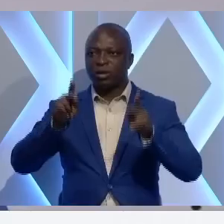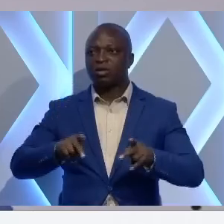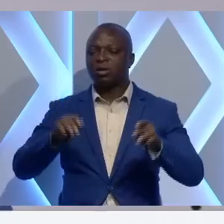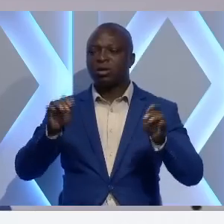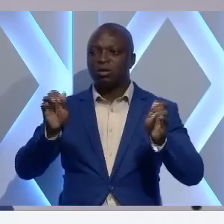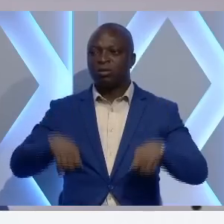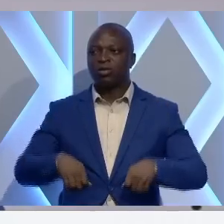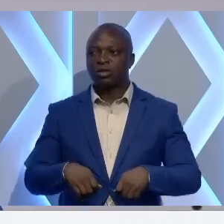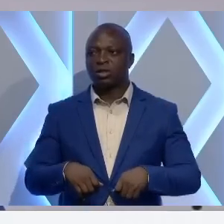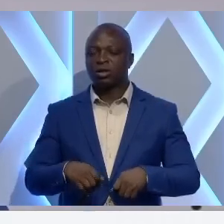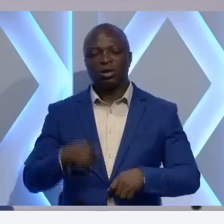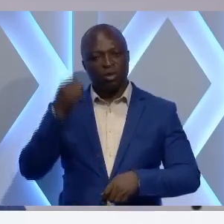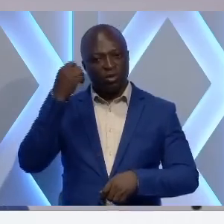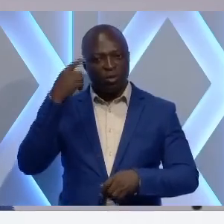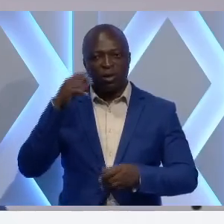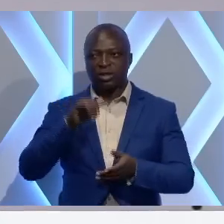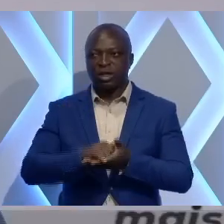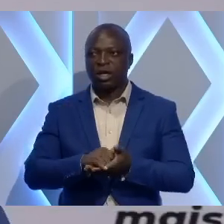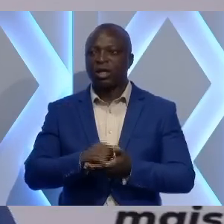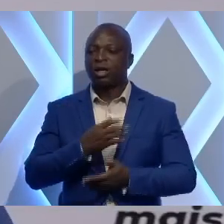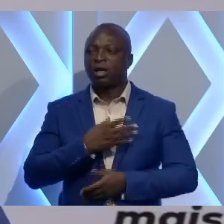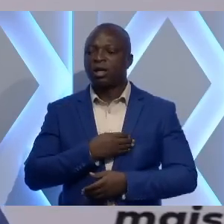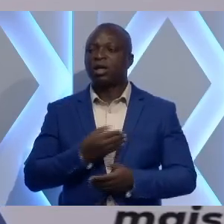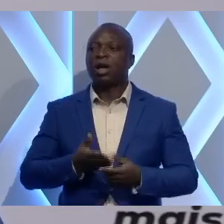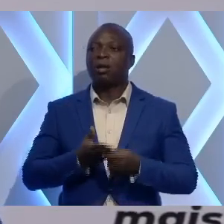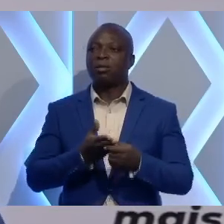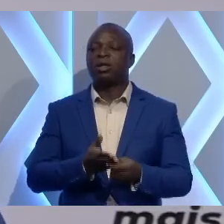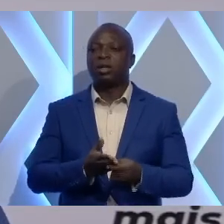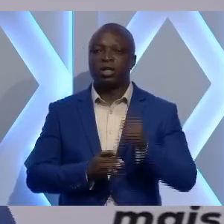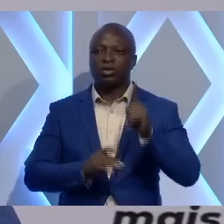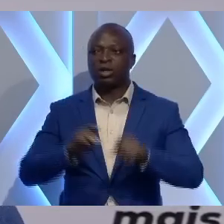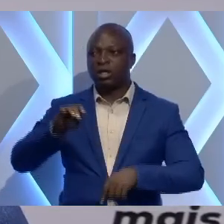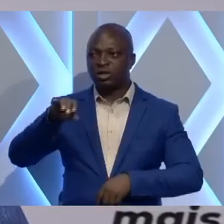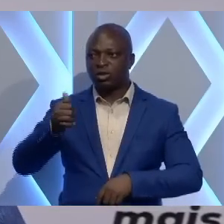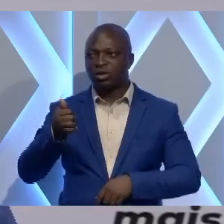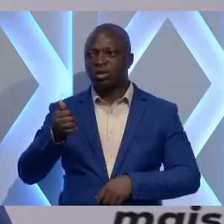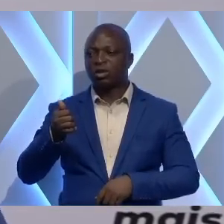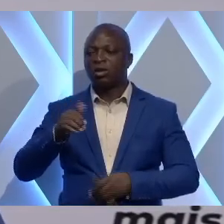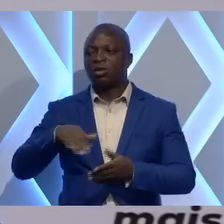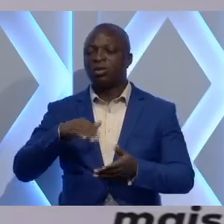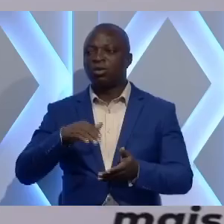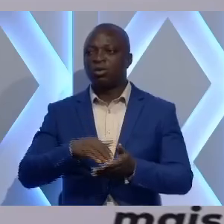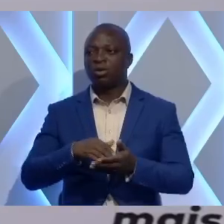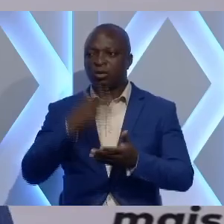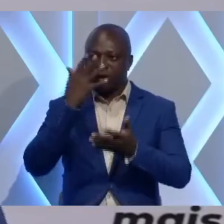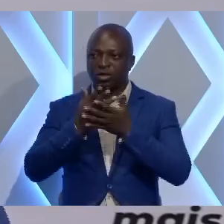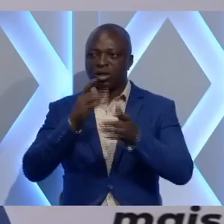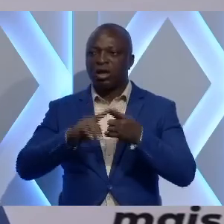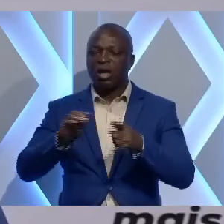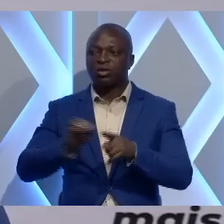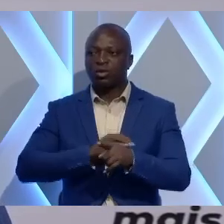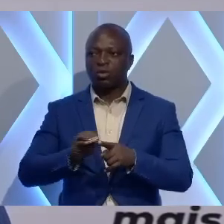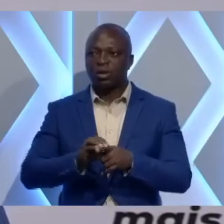puissent comprendre cela et amener les uns et les autres, c'est-à-dire amener le milieu carcéral à